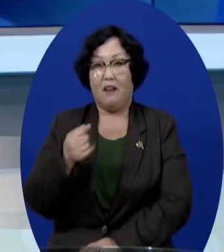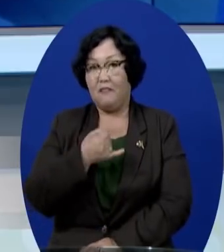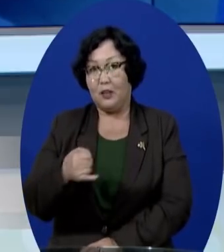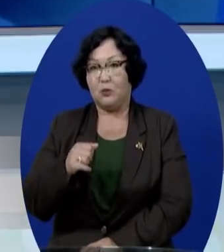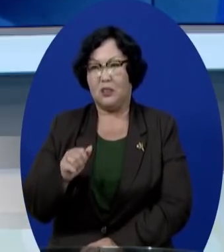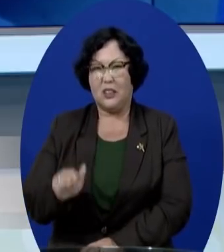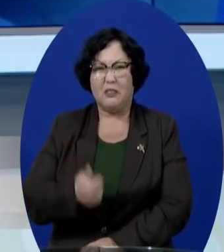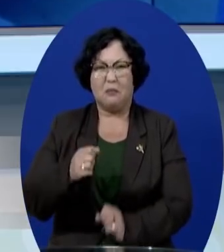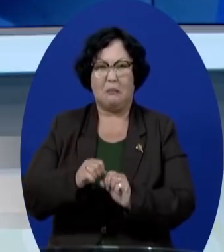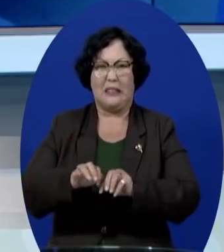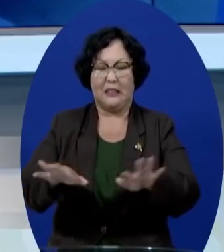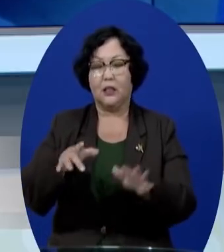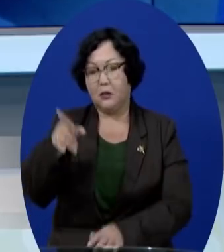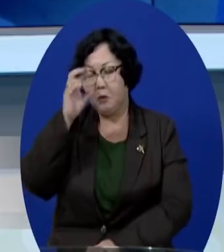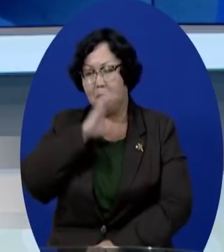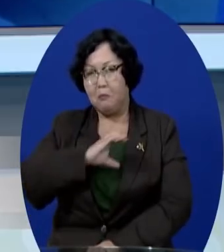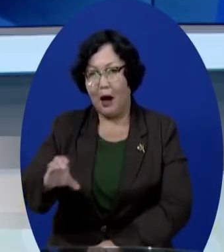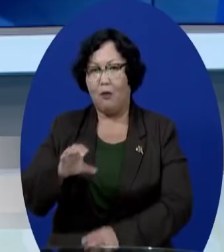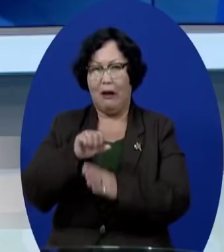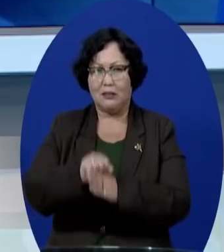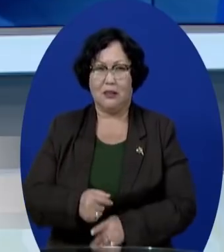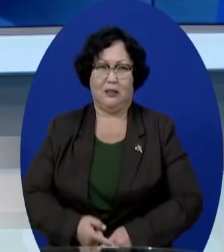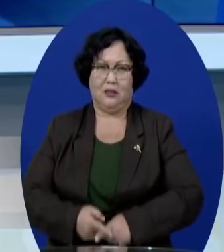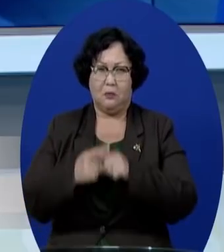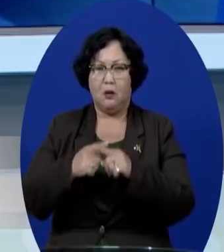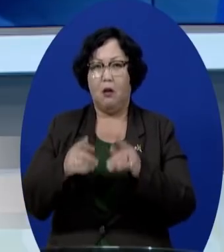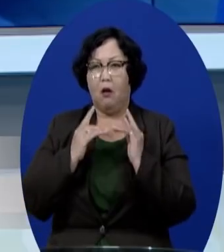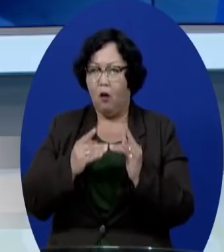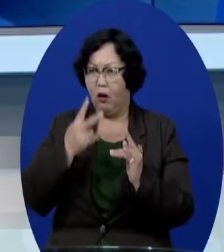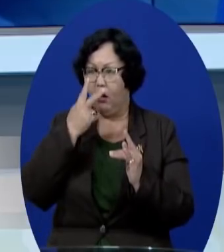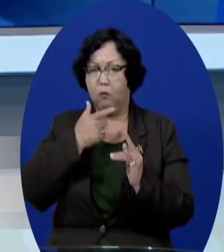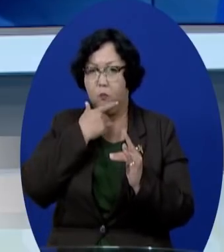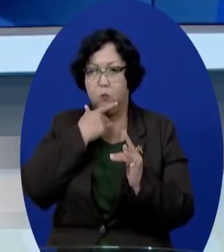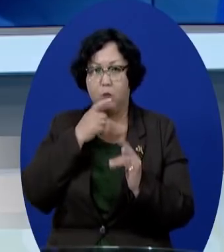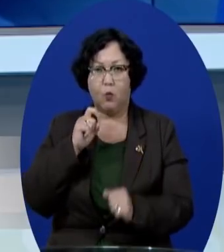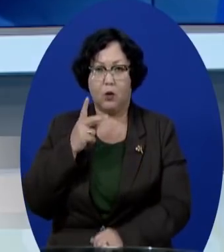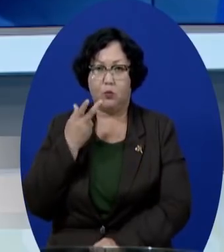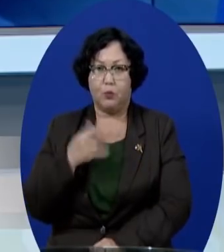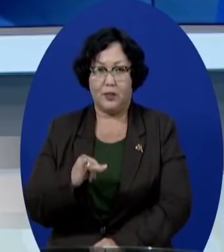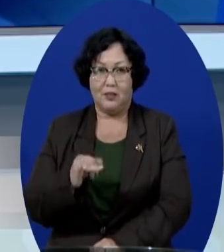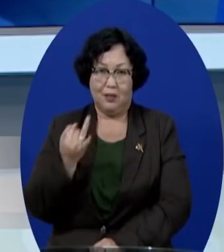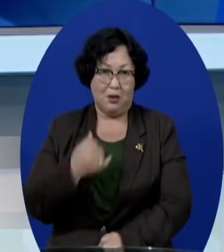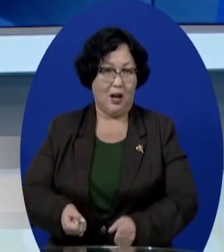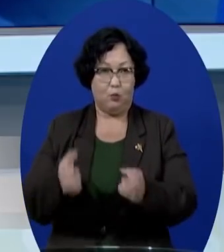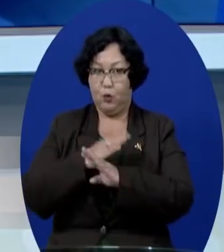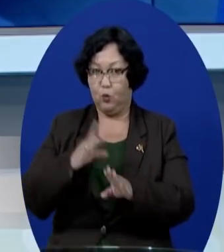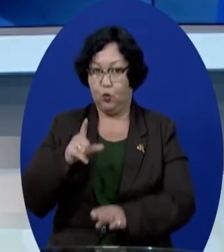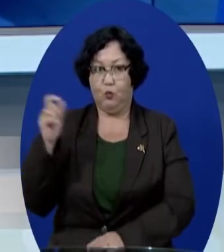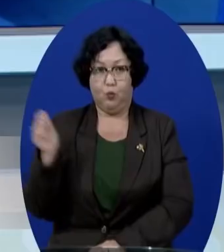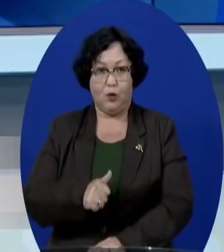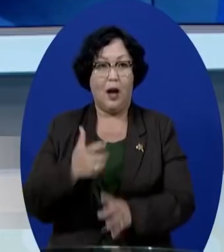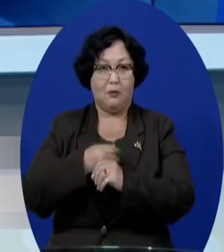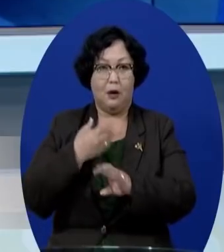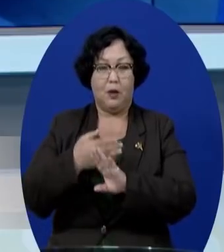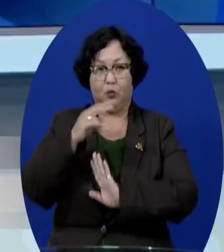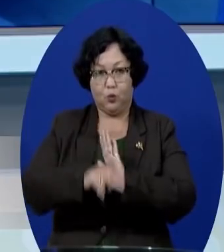эрдэмтэд хэлж байгаа. Эрүүл мэндийн салбарын ачаалал эрс нэмэгдэж ор хоногийн нөөц хүрлцэхгүй хэмжээнд хүрхэн тулд хүн бүр халдвар хамгааллынхаа